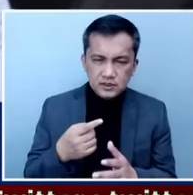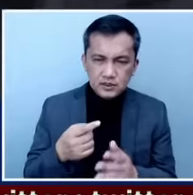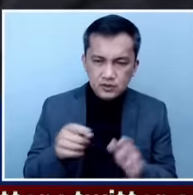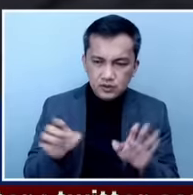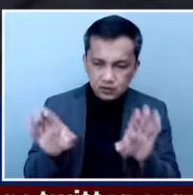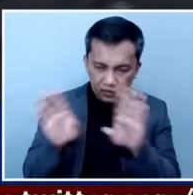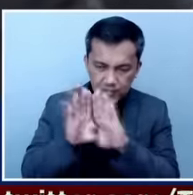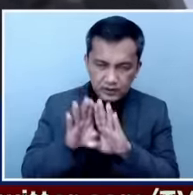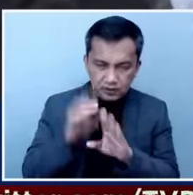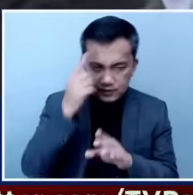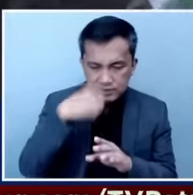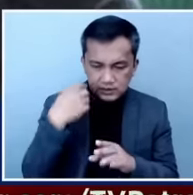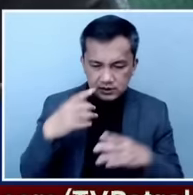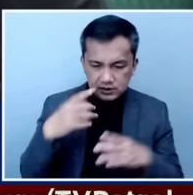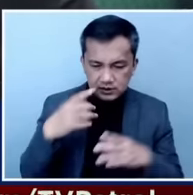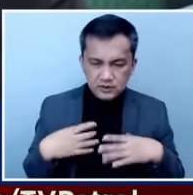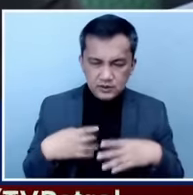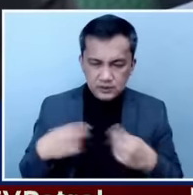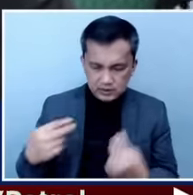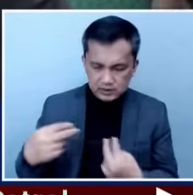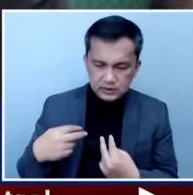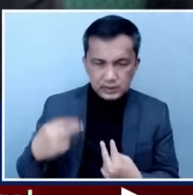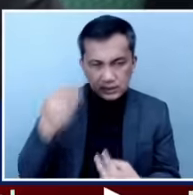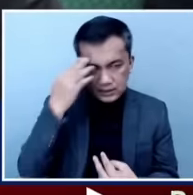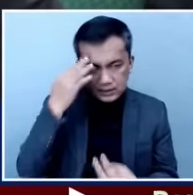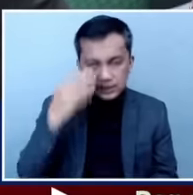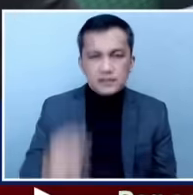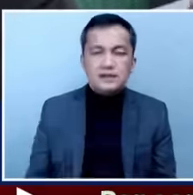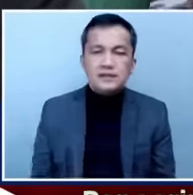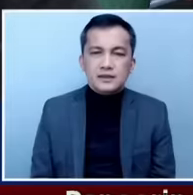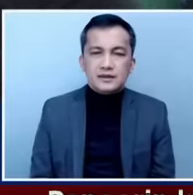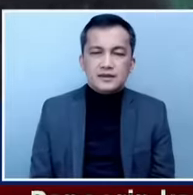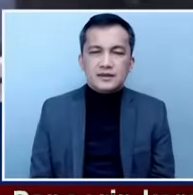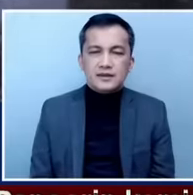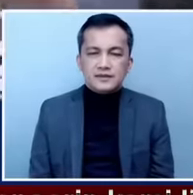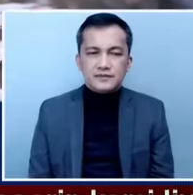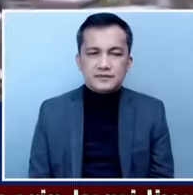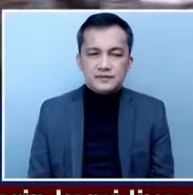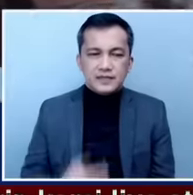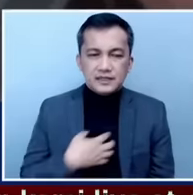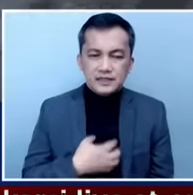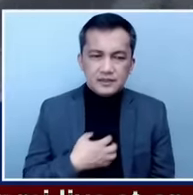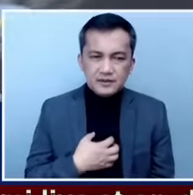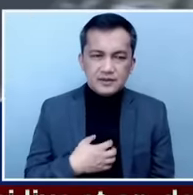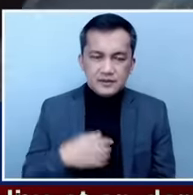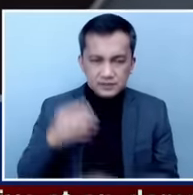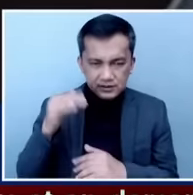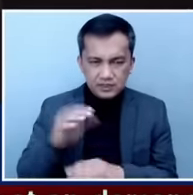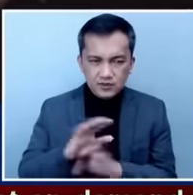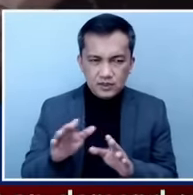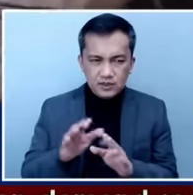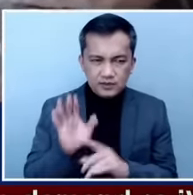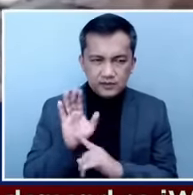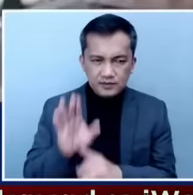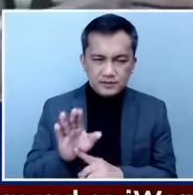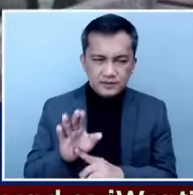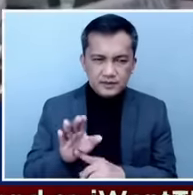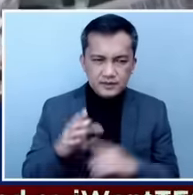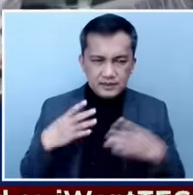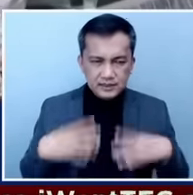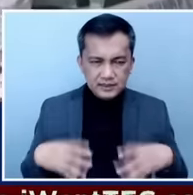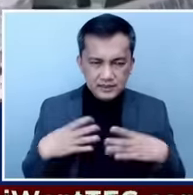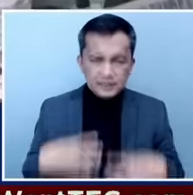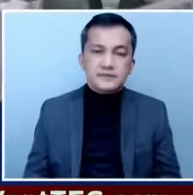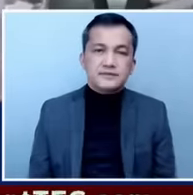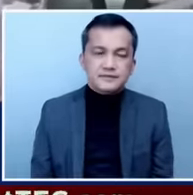yung damit naman po, eh nakilala. So, nagreklamo siya, sana naman daw po, wag ipakita naman po yung damit.